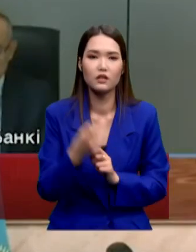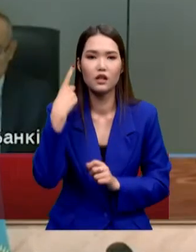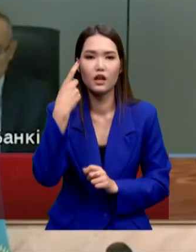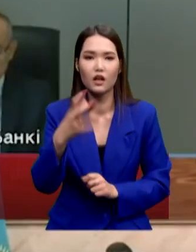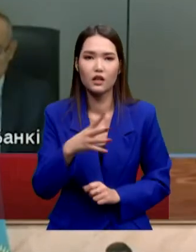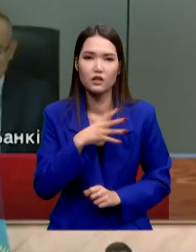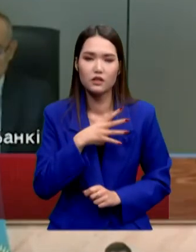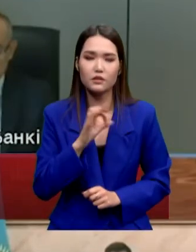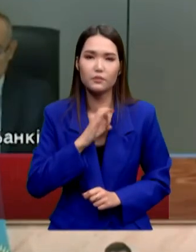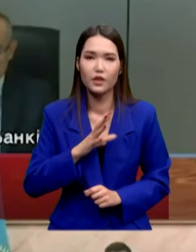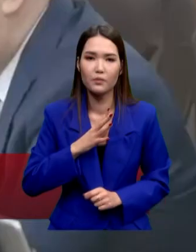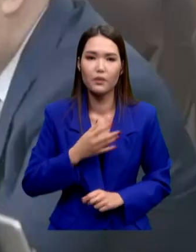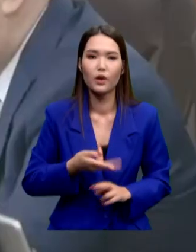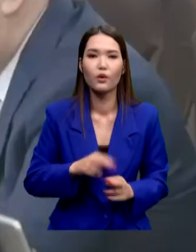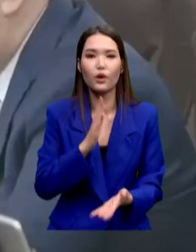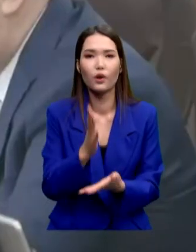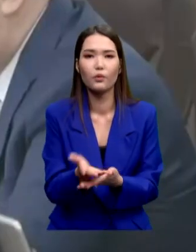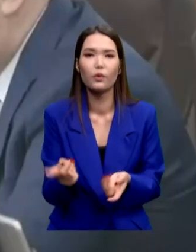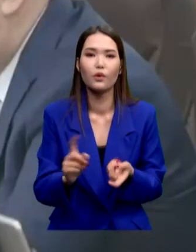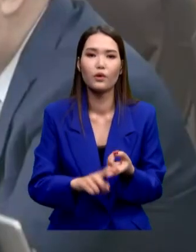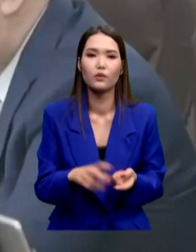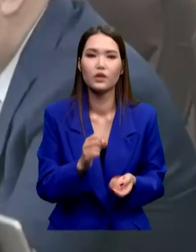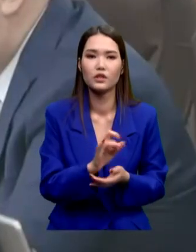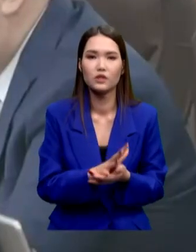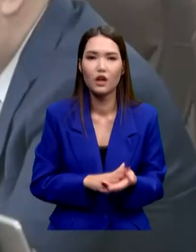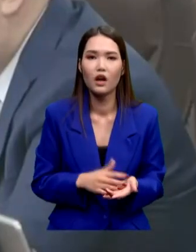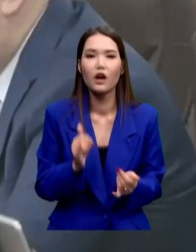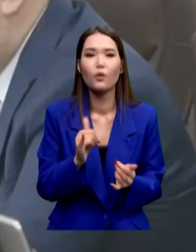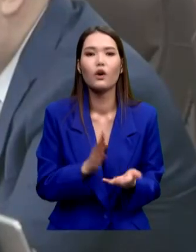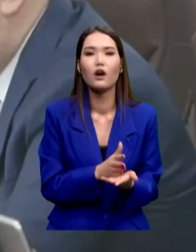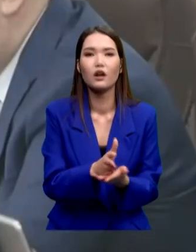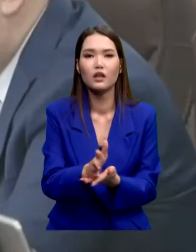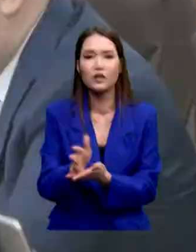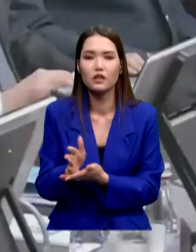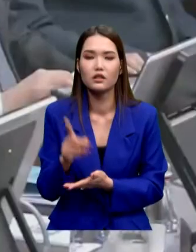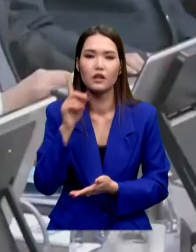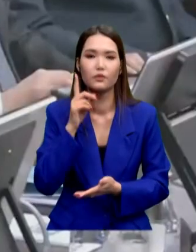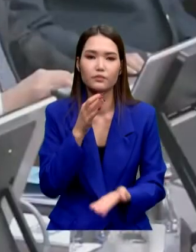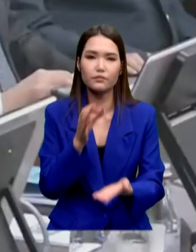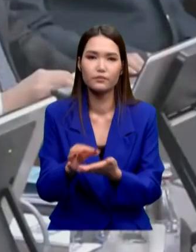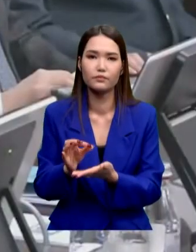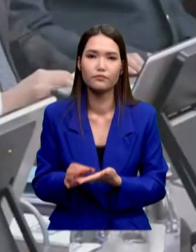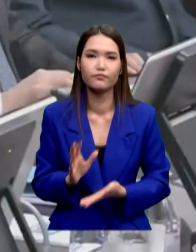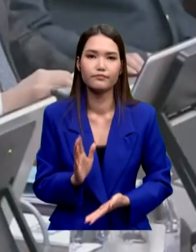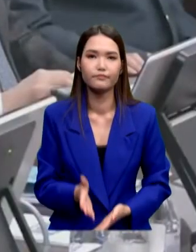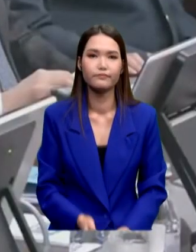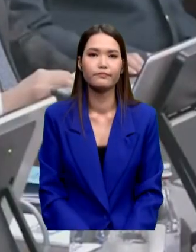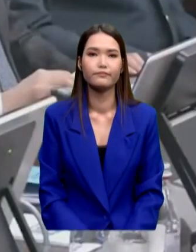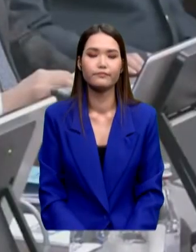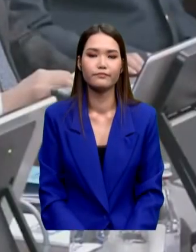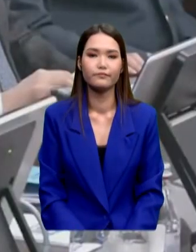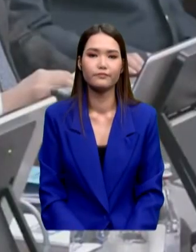болғалы тұр. Дегенмен бұл әзірге болжам ғана, кімнің қайда баратыны сайлаудан кейін белгілі болады.